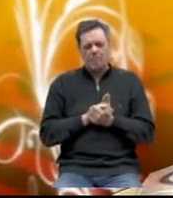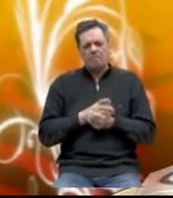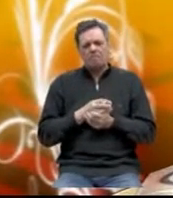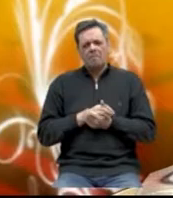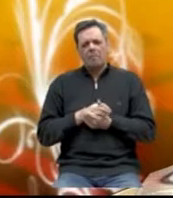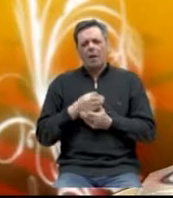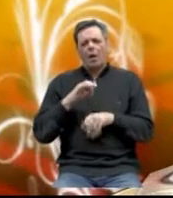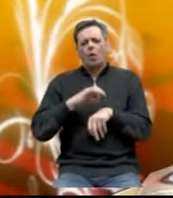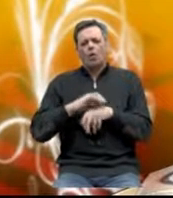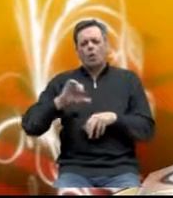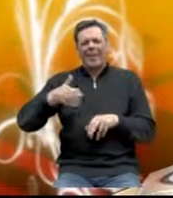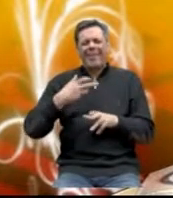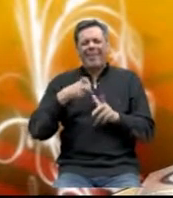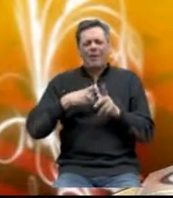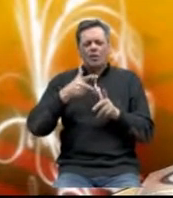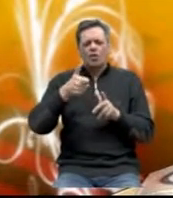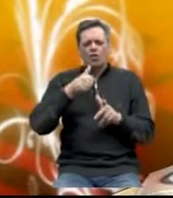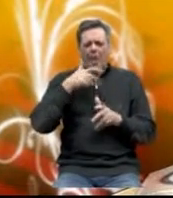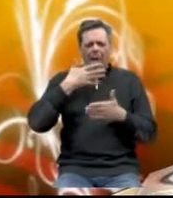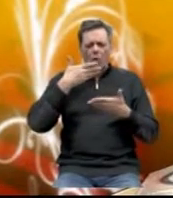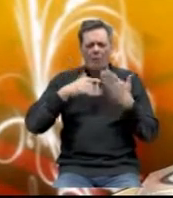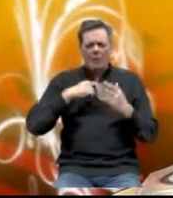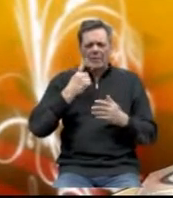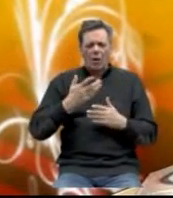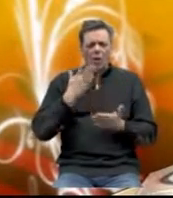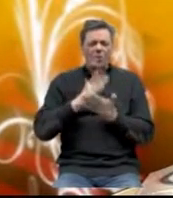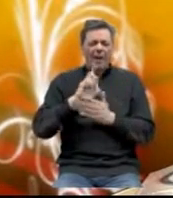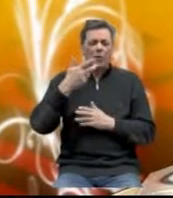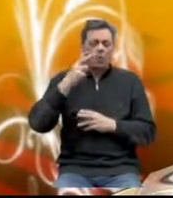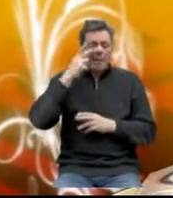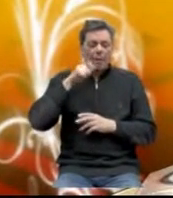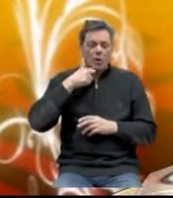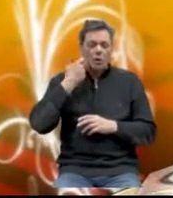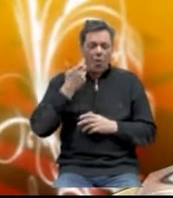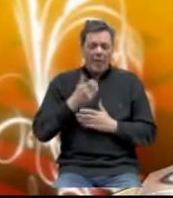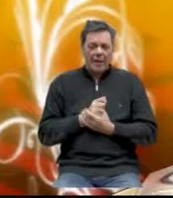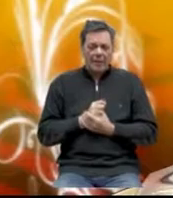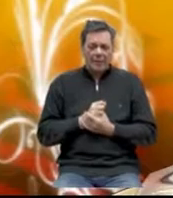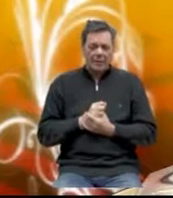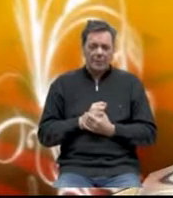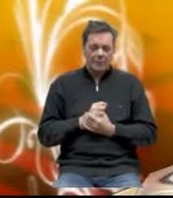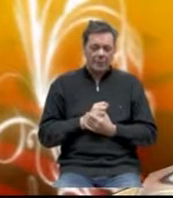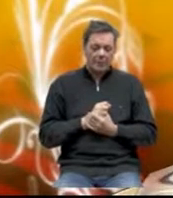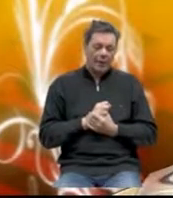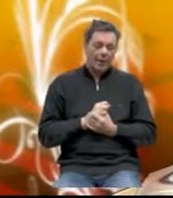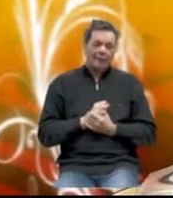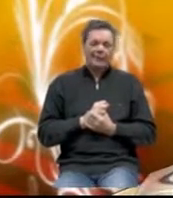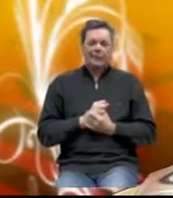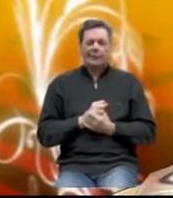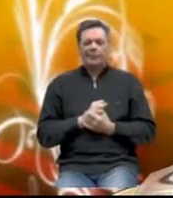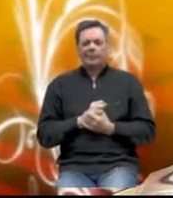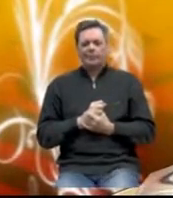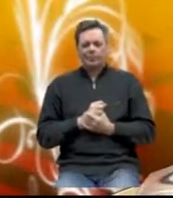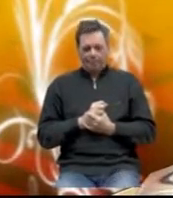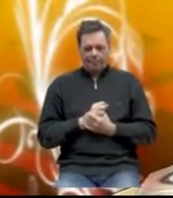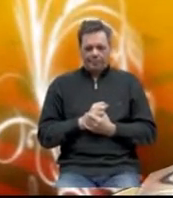Doktor Jelčić je na jednoj konferenciji rekao svaki drugi slijepi čovjek ide jer je uvjetovno bilo retino, pa zapravo odumiranjem